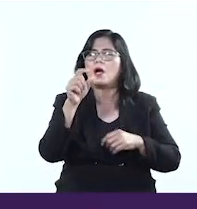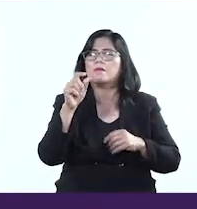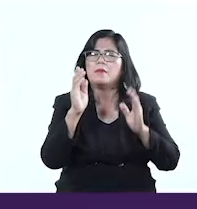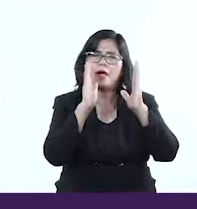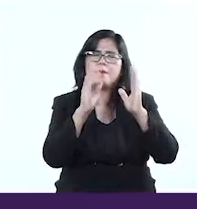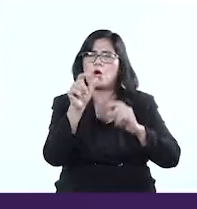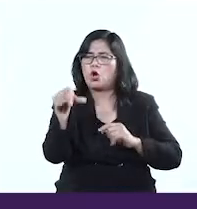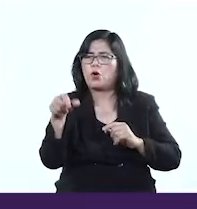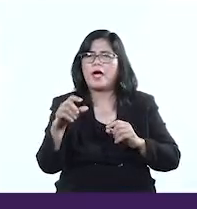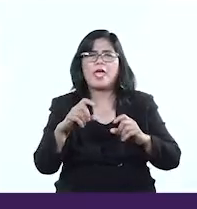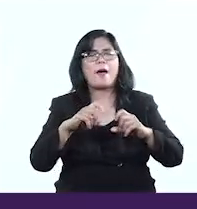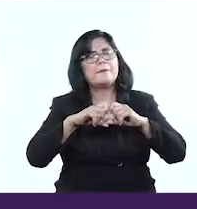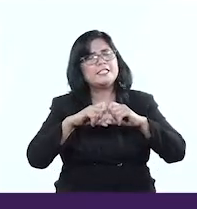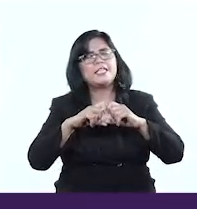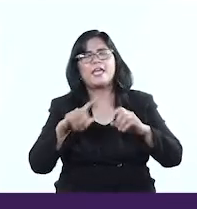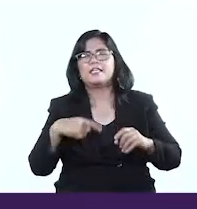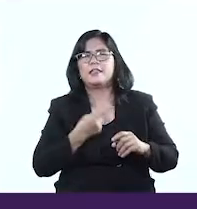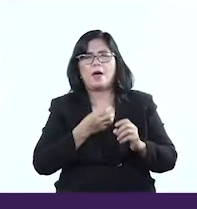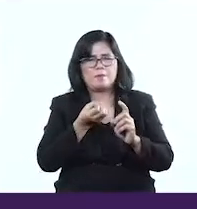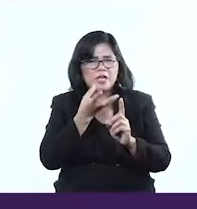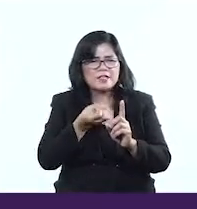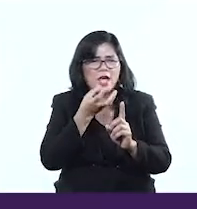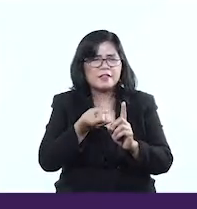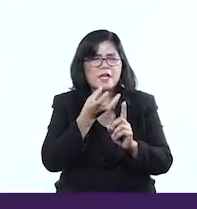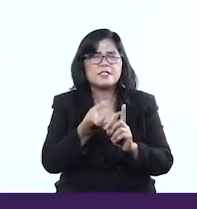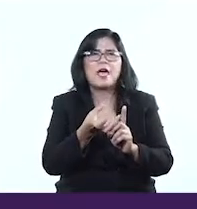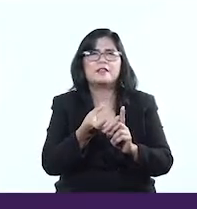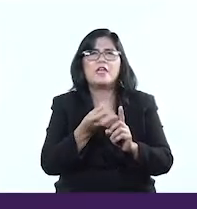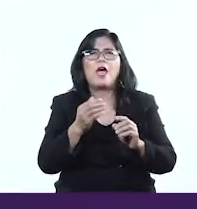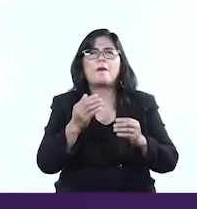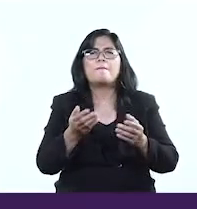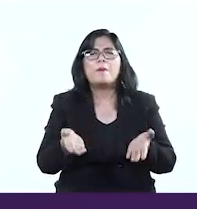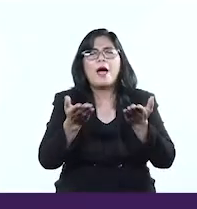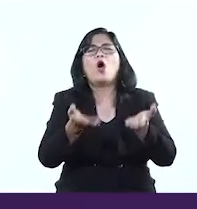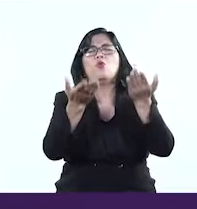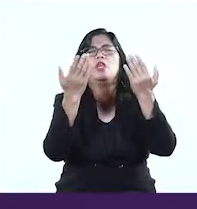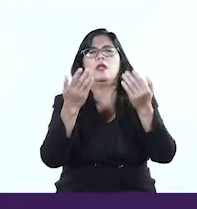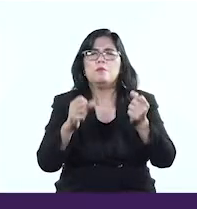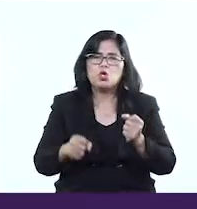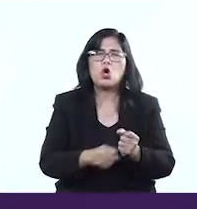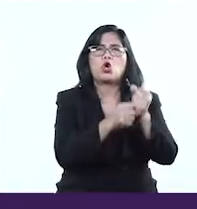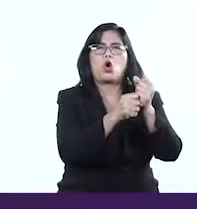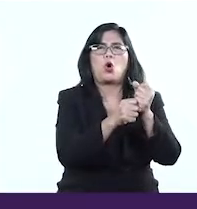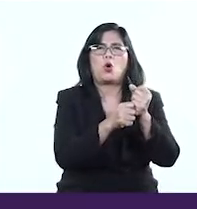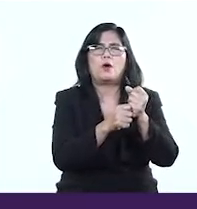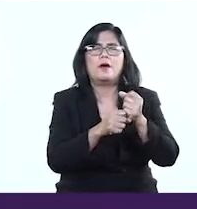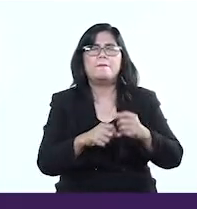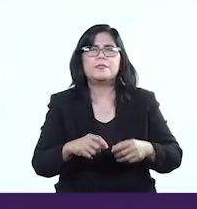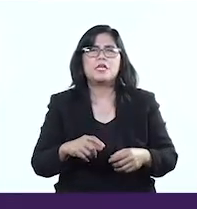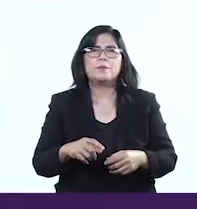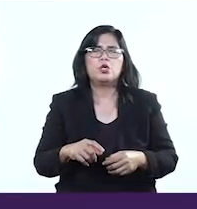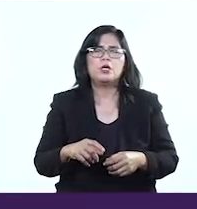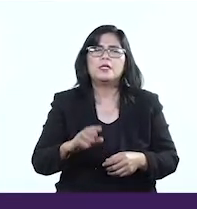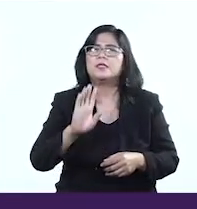Hai kemudian memberi nasehat-nasehat serta petunjuk-petunjuk yang membangun Hai Meskipun tidak selalu harus kita ikuti